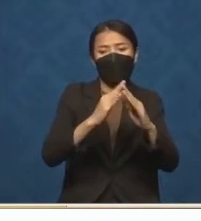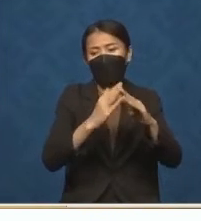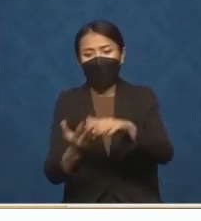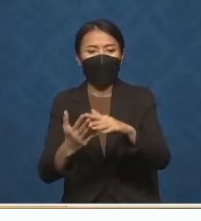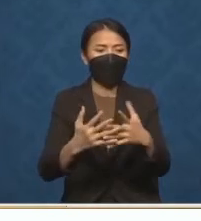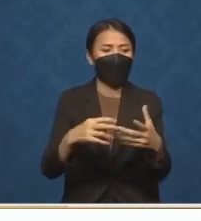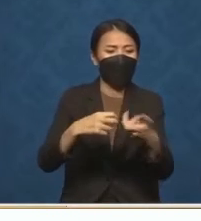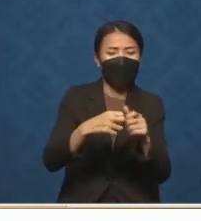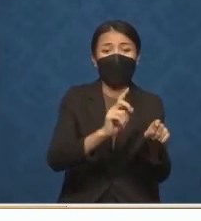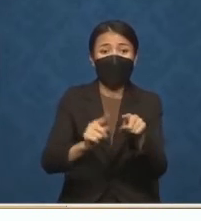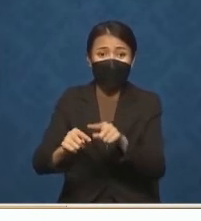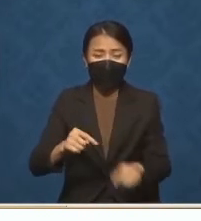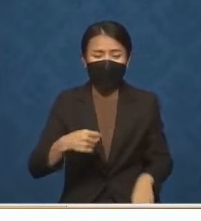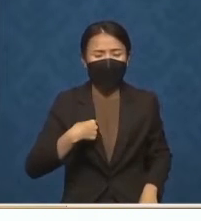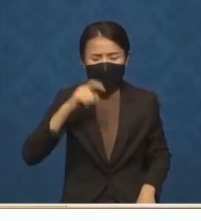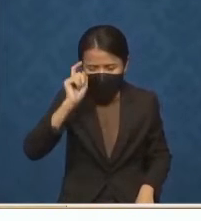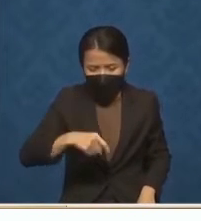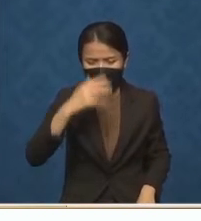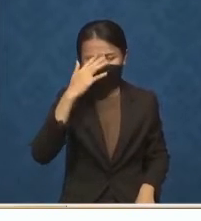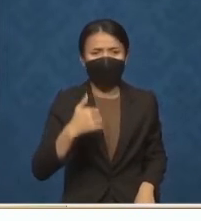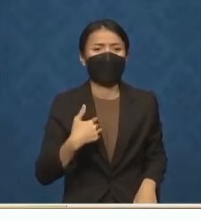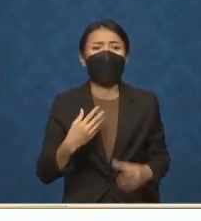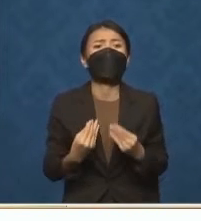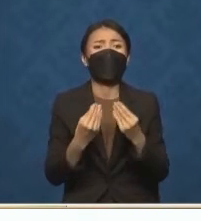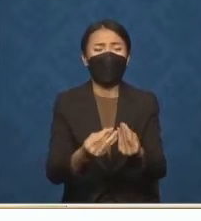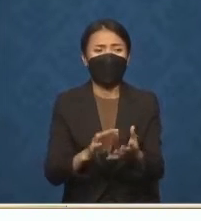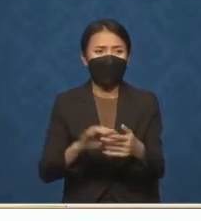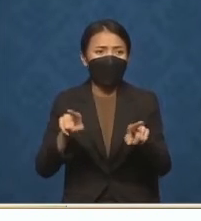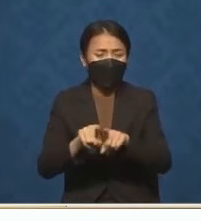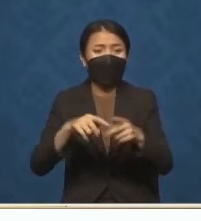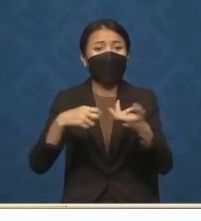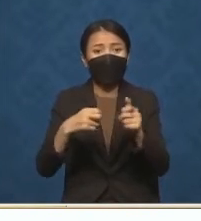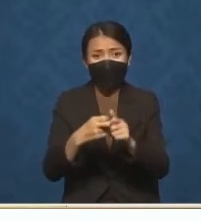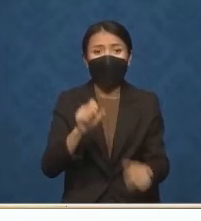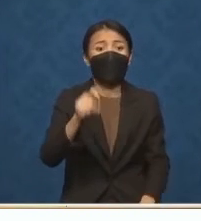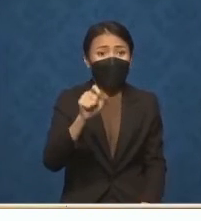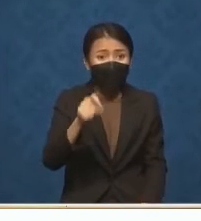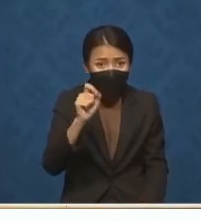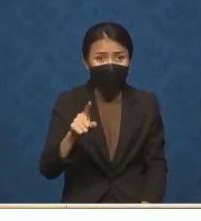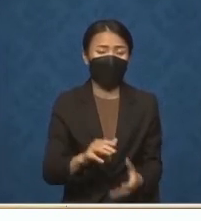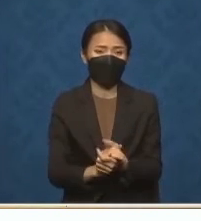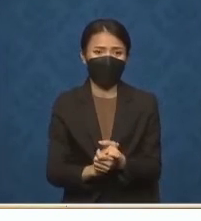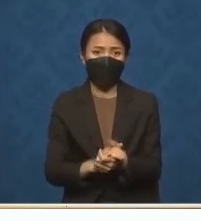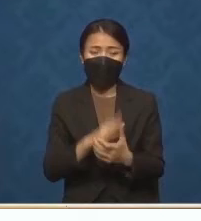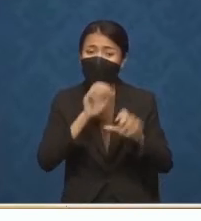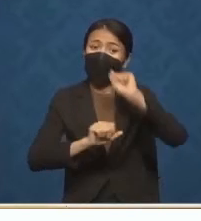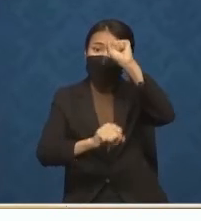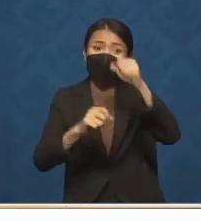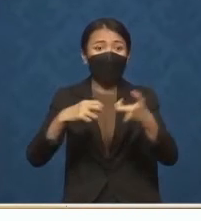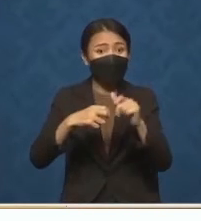เยามารนำเงิน ในกทดลองตสเซินใช่วงที่เกิดภายพิบัรไปเยี่วยาให้พี่นประชาชได้ก่อน